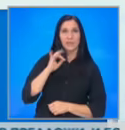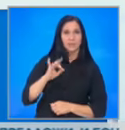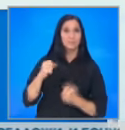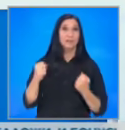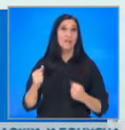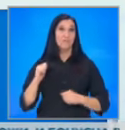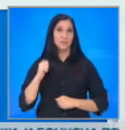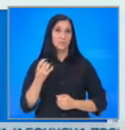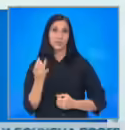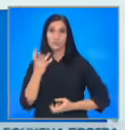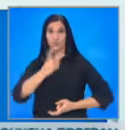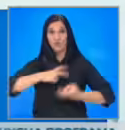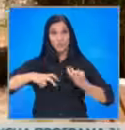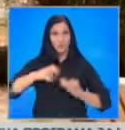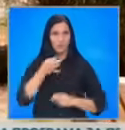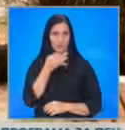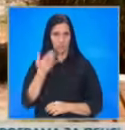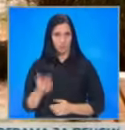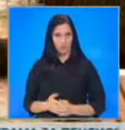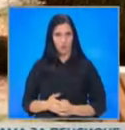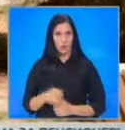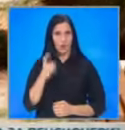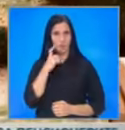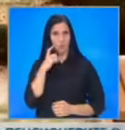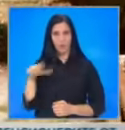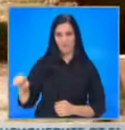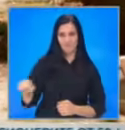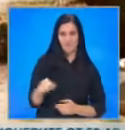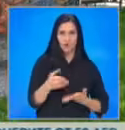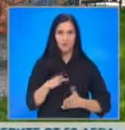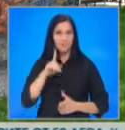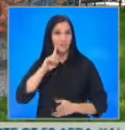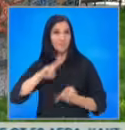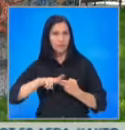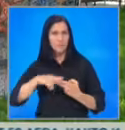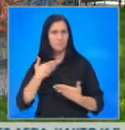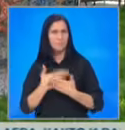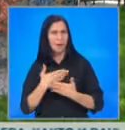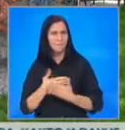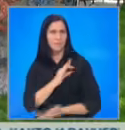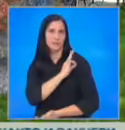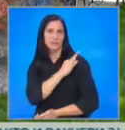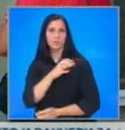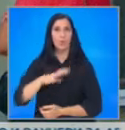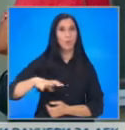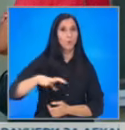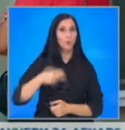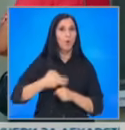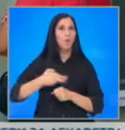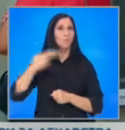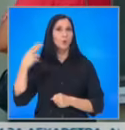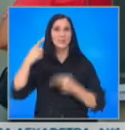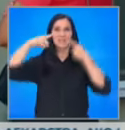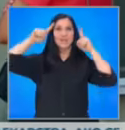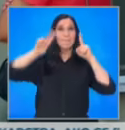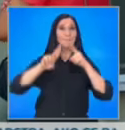инспекция започва проверка по случая. Борислав води сина си Владимир в най-близкия имунизационен пункт в болница Свети